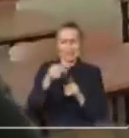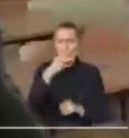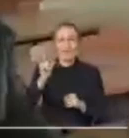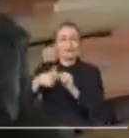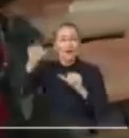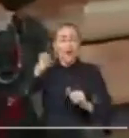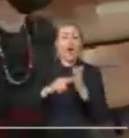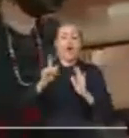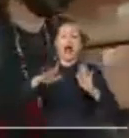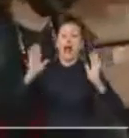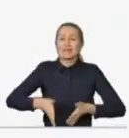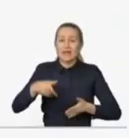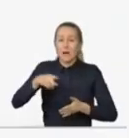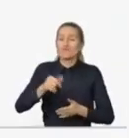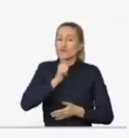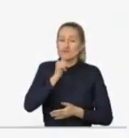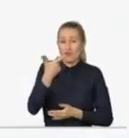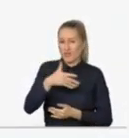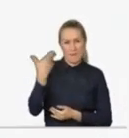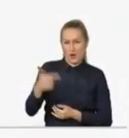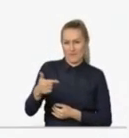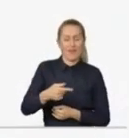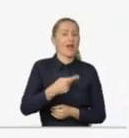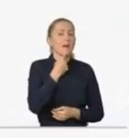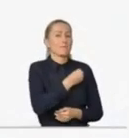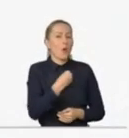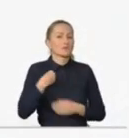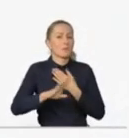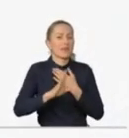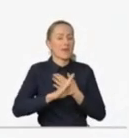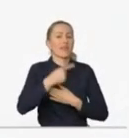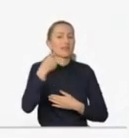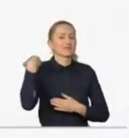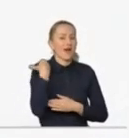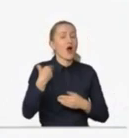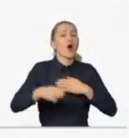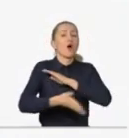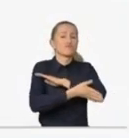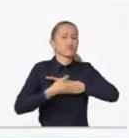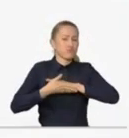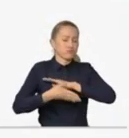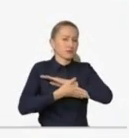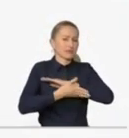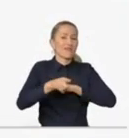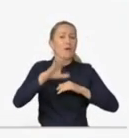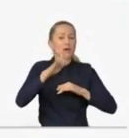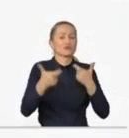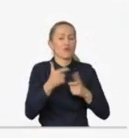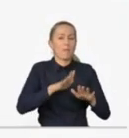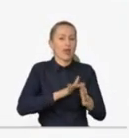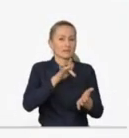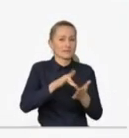egzaminu próbnego nie było jednak obowiązkowe. Polski, matematyka, język angielski na poziomie podstawowym będą przeprowadzane stacjonarnie.